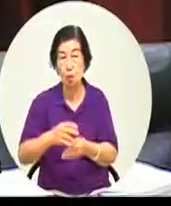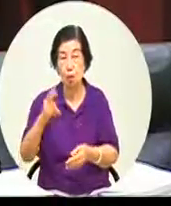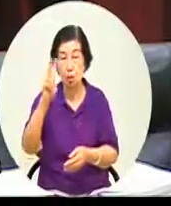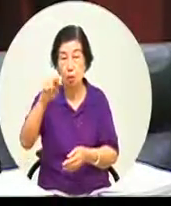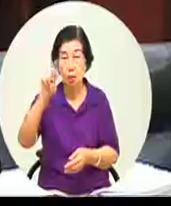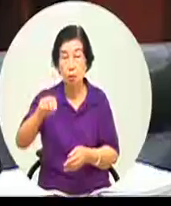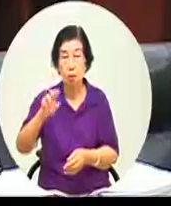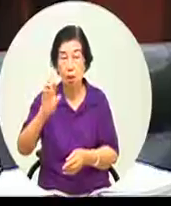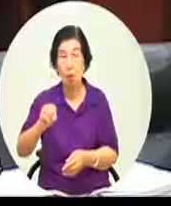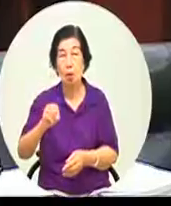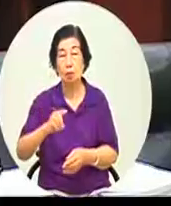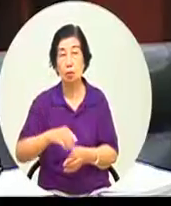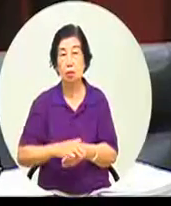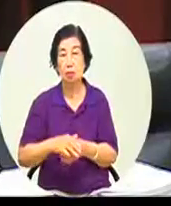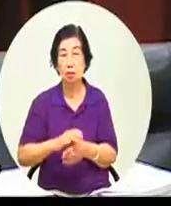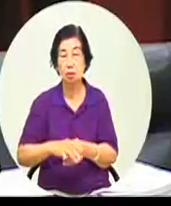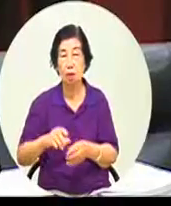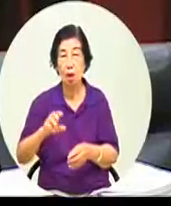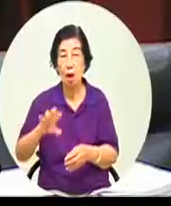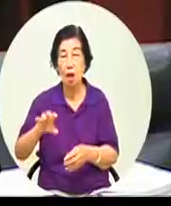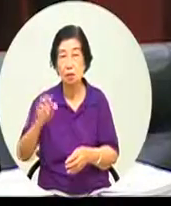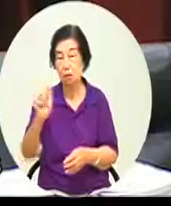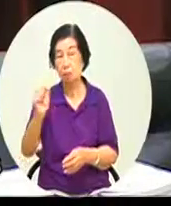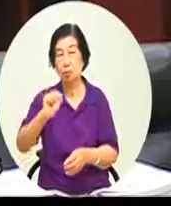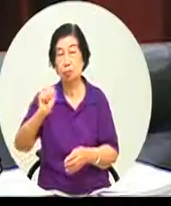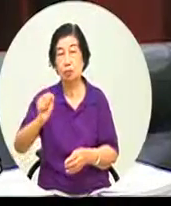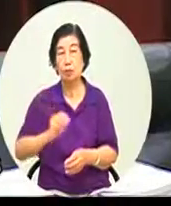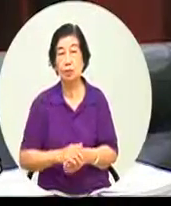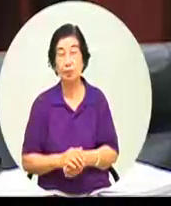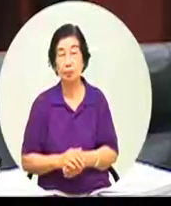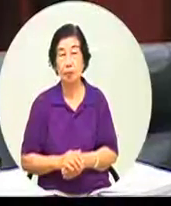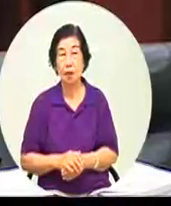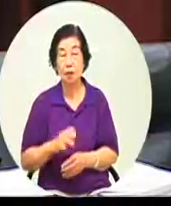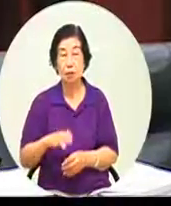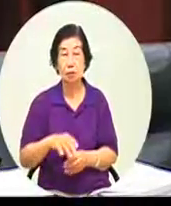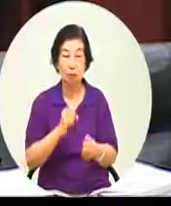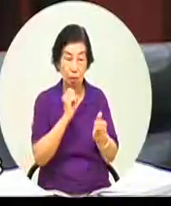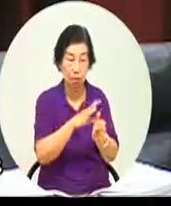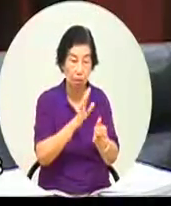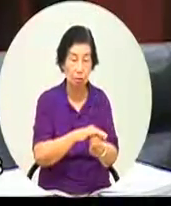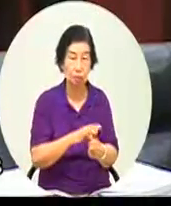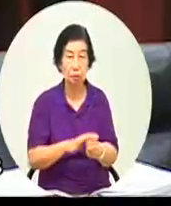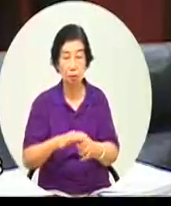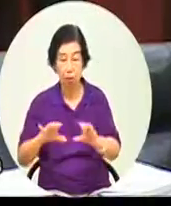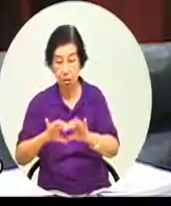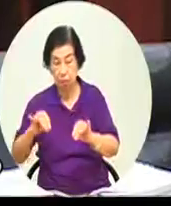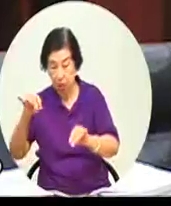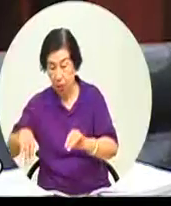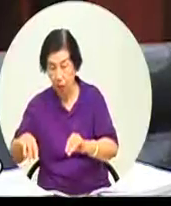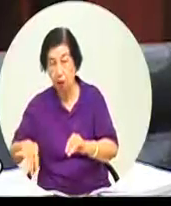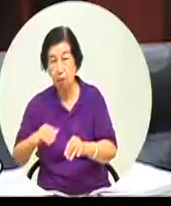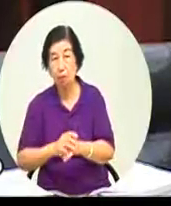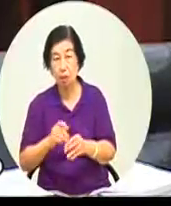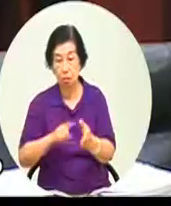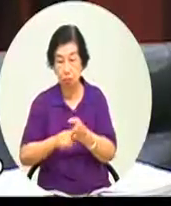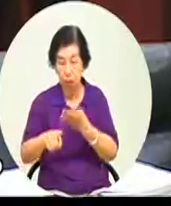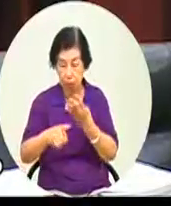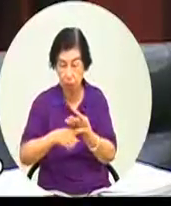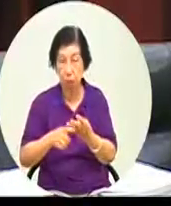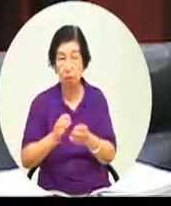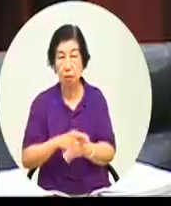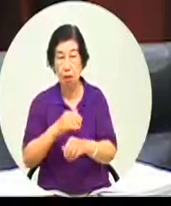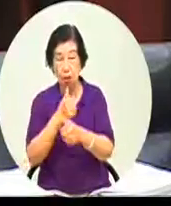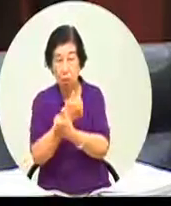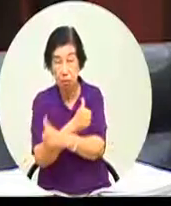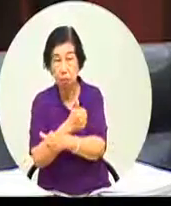来讲议员，你去甲伊建议一下啦，小可听地方一下啦。地方虽然毋是专业，但是有经验。虽